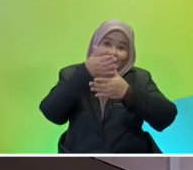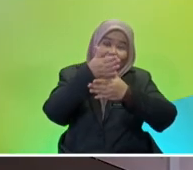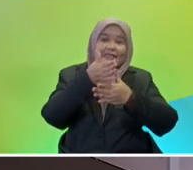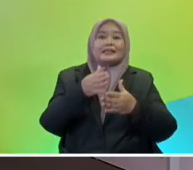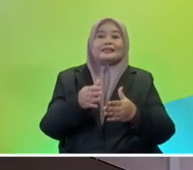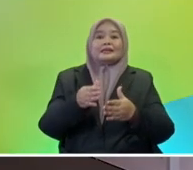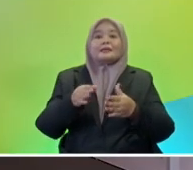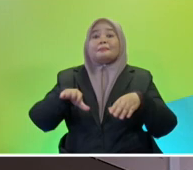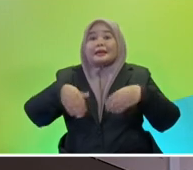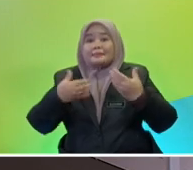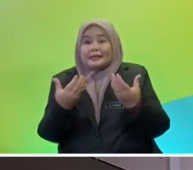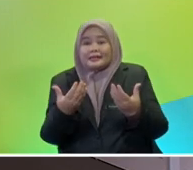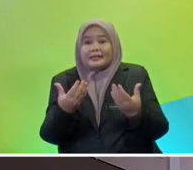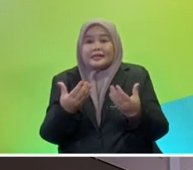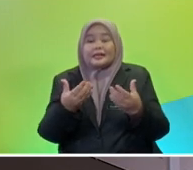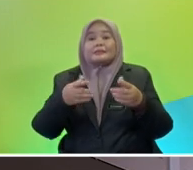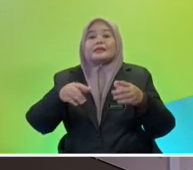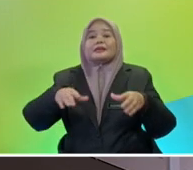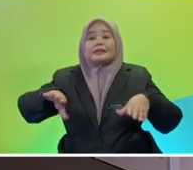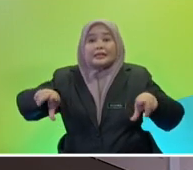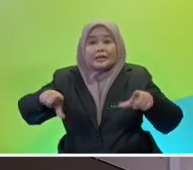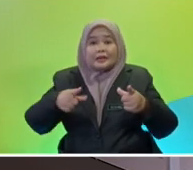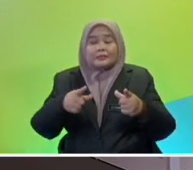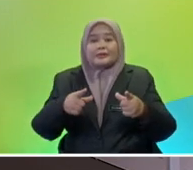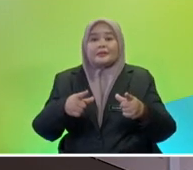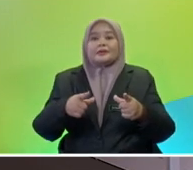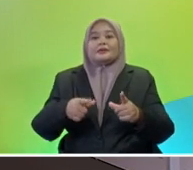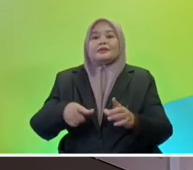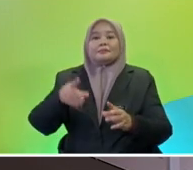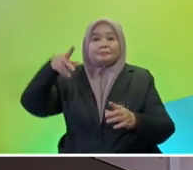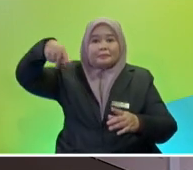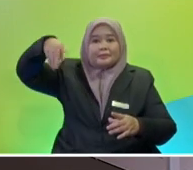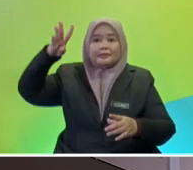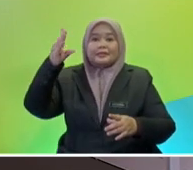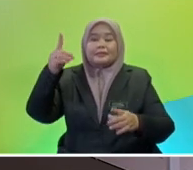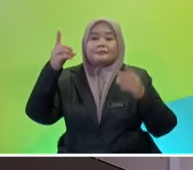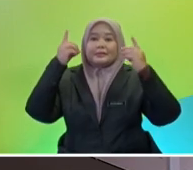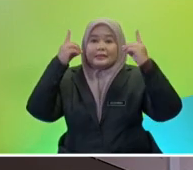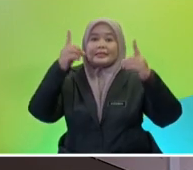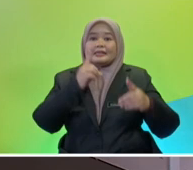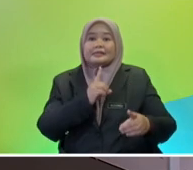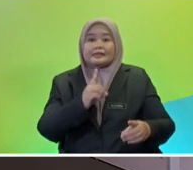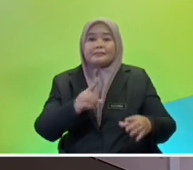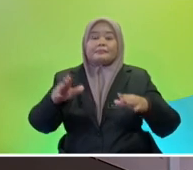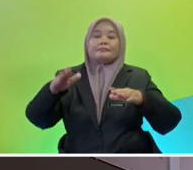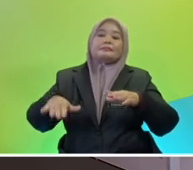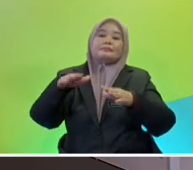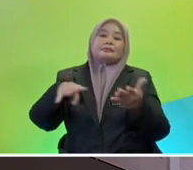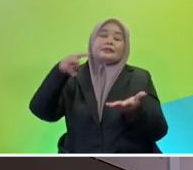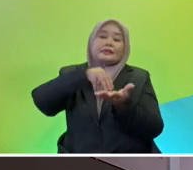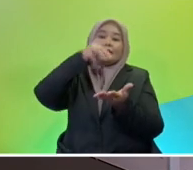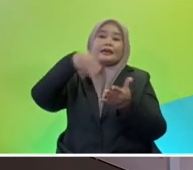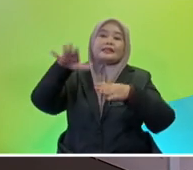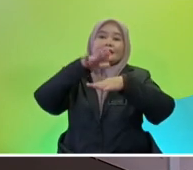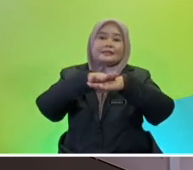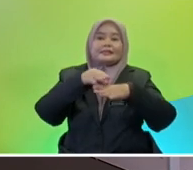dengan bagaimanakah pelaksanaan pelaksanaan pencak silat pendidikan Islam Menengah Atas di dalam kelas jadi